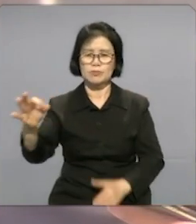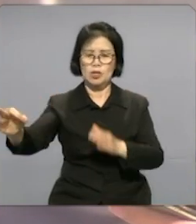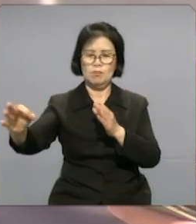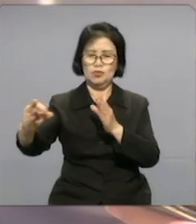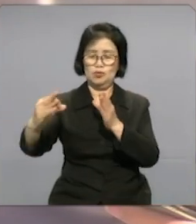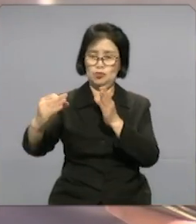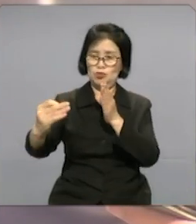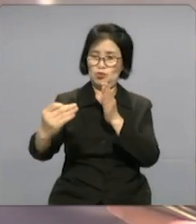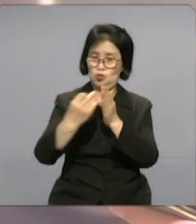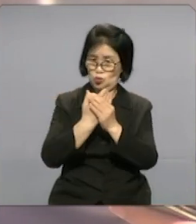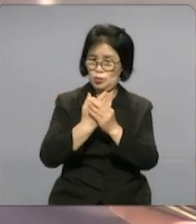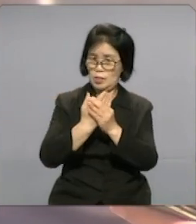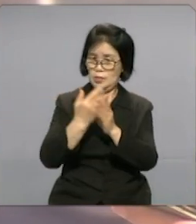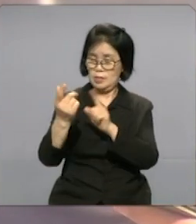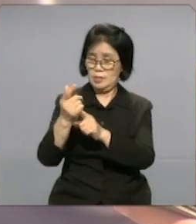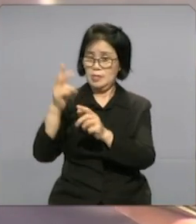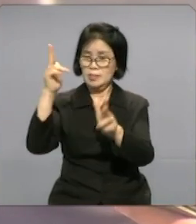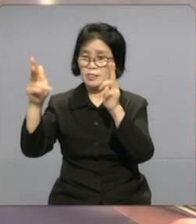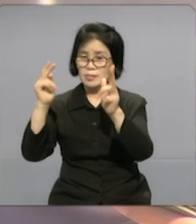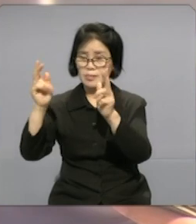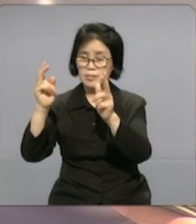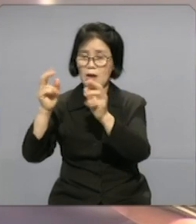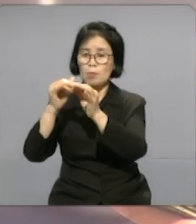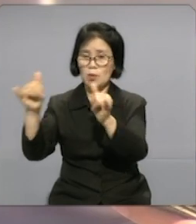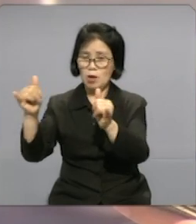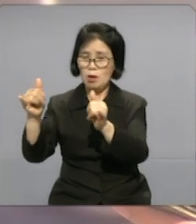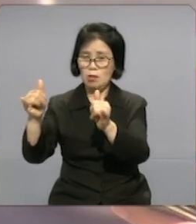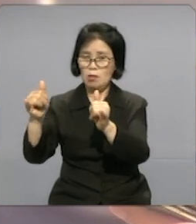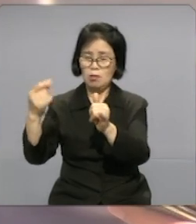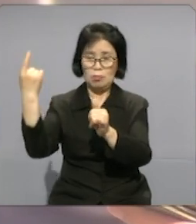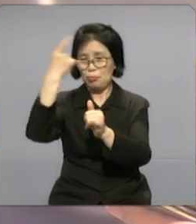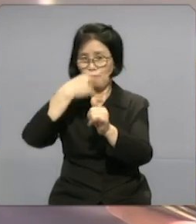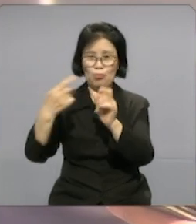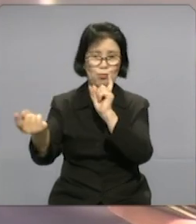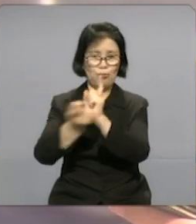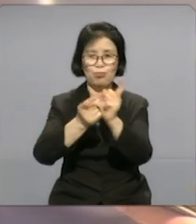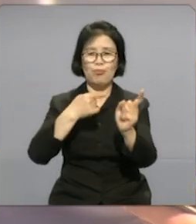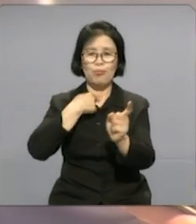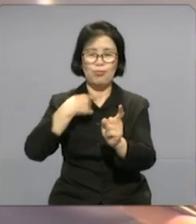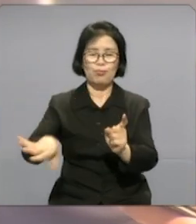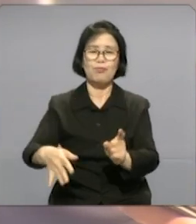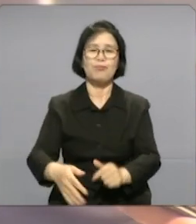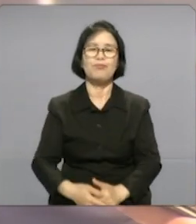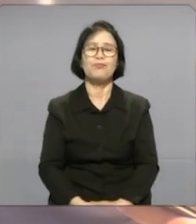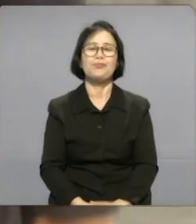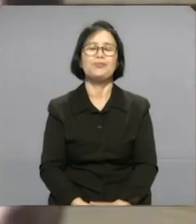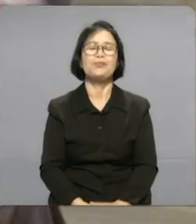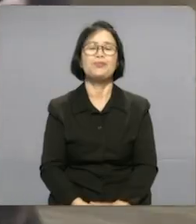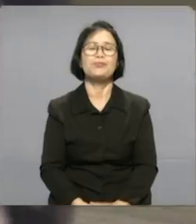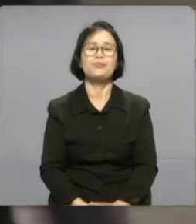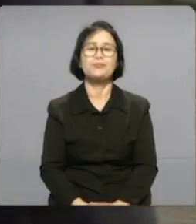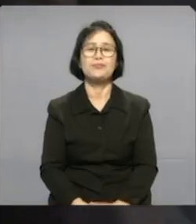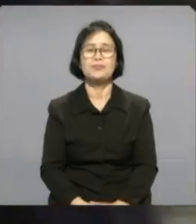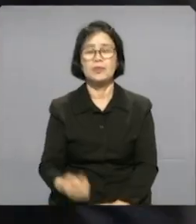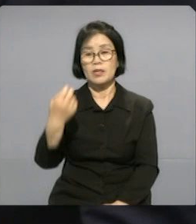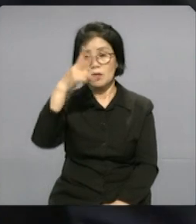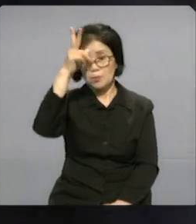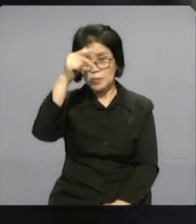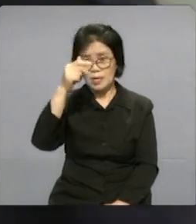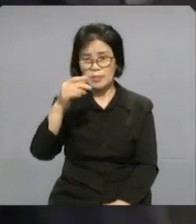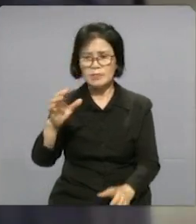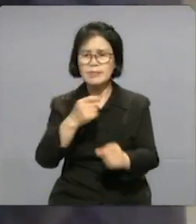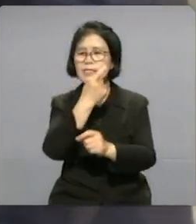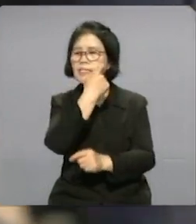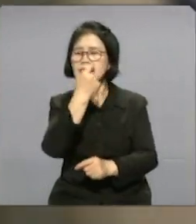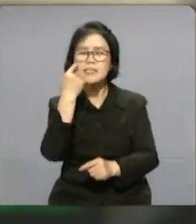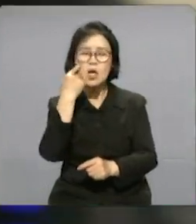저에게 뇌물을 줬다는 사업가와 일면식도 없습니다. 검찰은 핵심